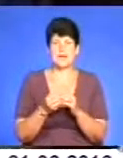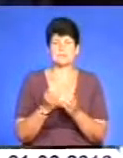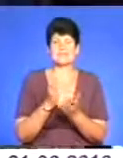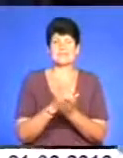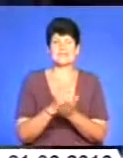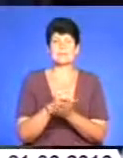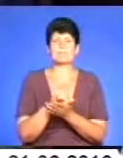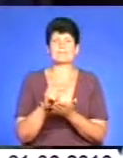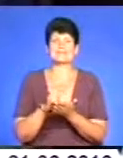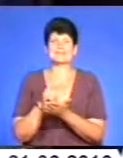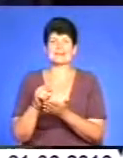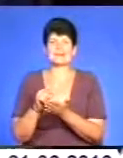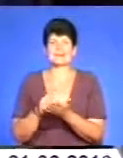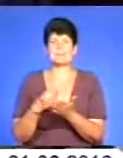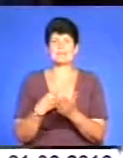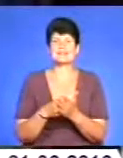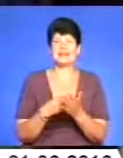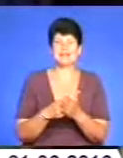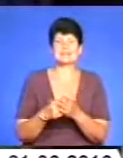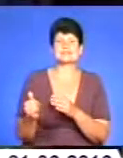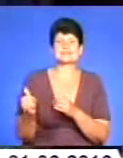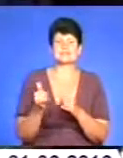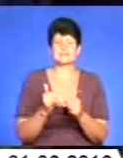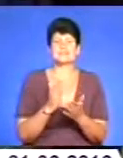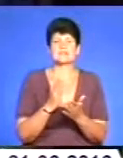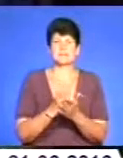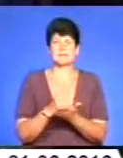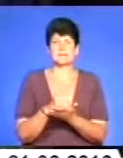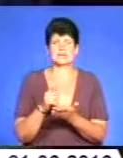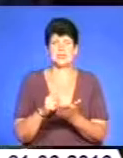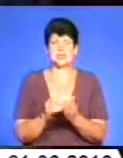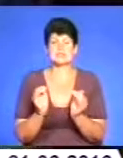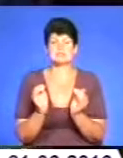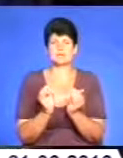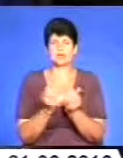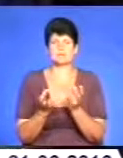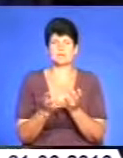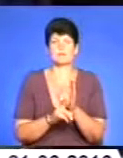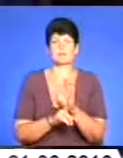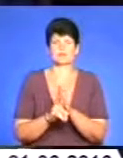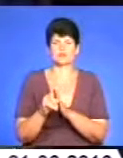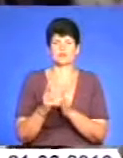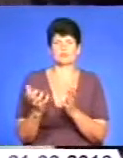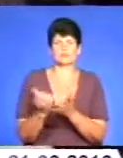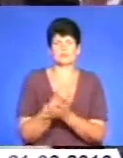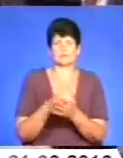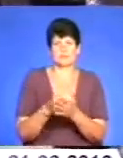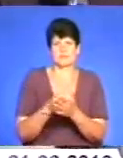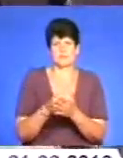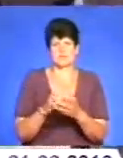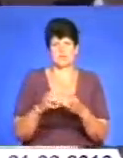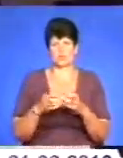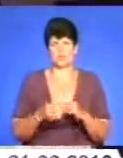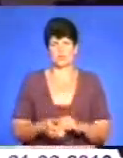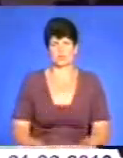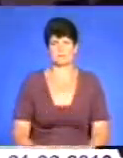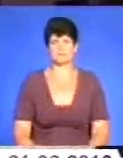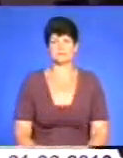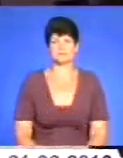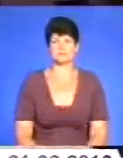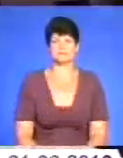Овчаруку, підтримці обласної ради, органам місцевого самоврядування в кожному містечку, в кожному селищі, де ми